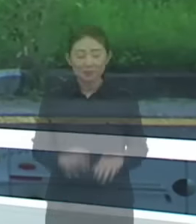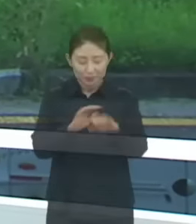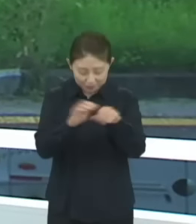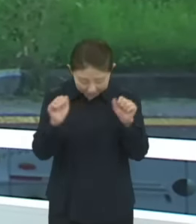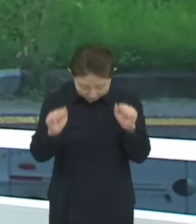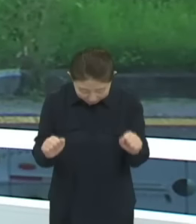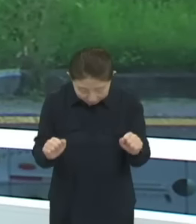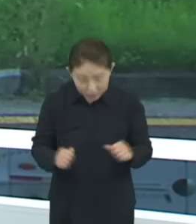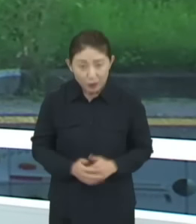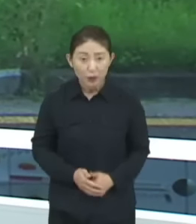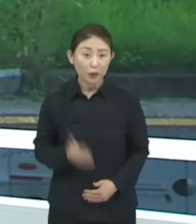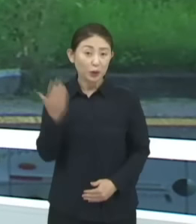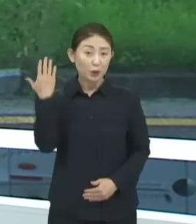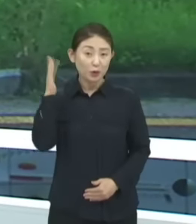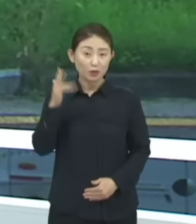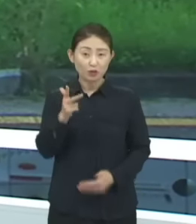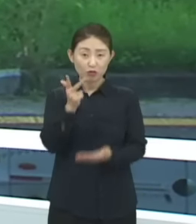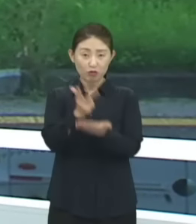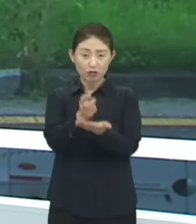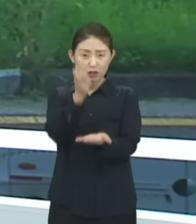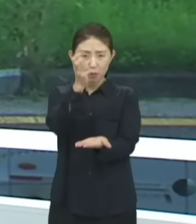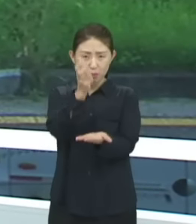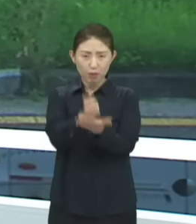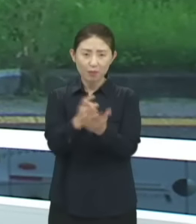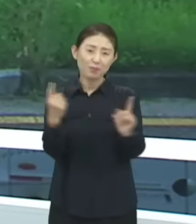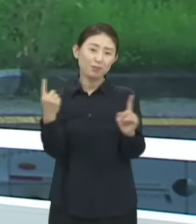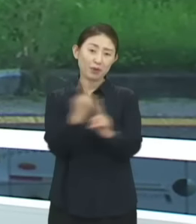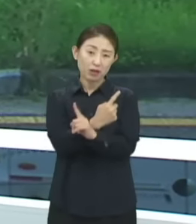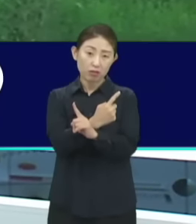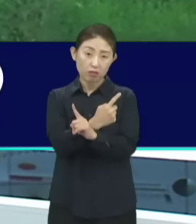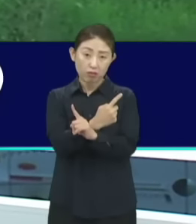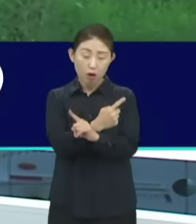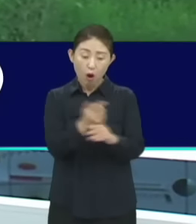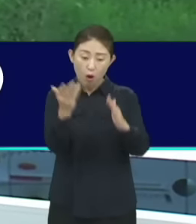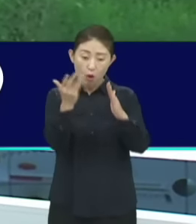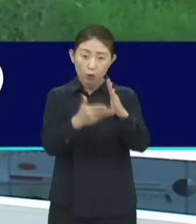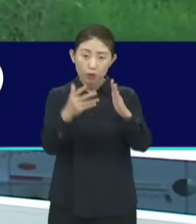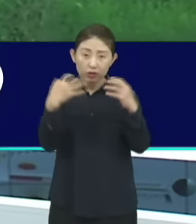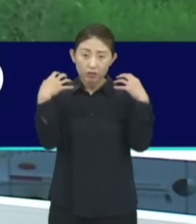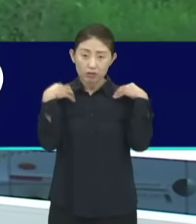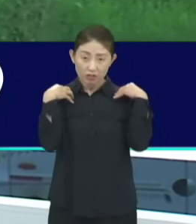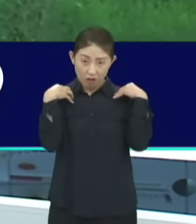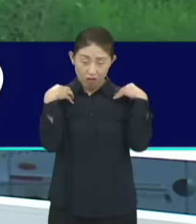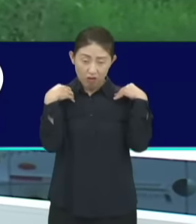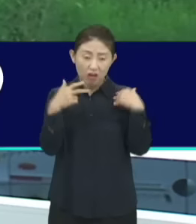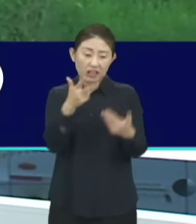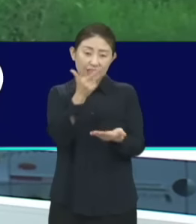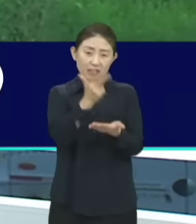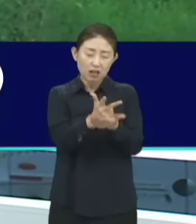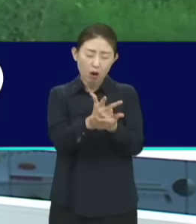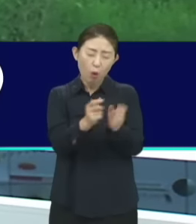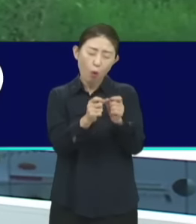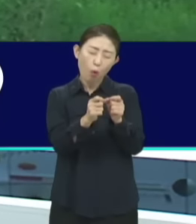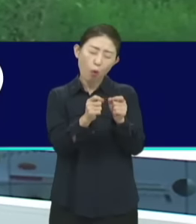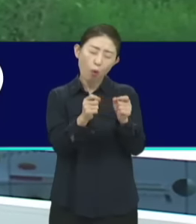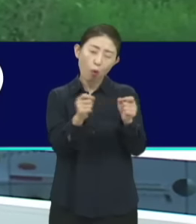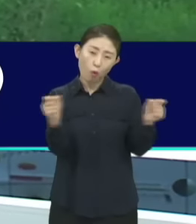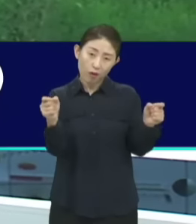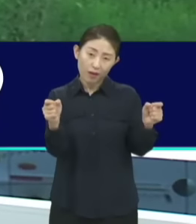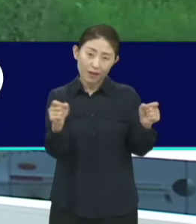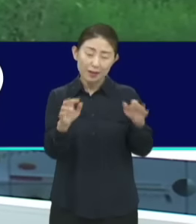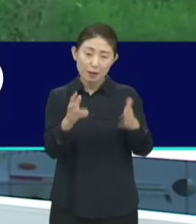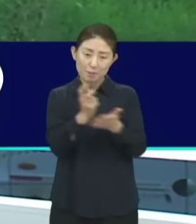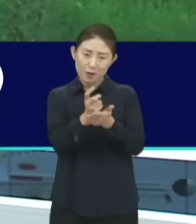여러분 안녕하십니까? 최근 주차장법이 바뀌면서 공영 주차장의 캠핑카 등 장기간 주차된 차량에 대한 강제